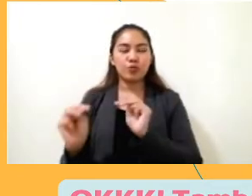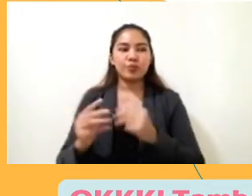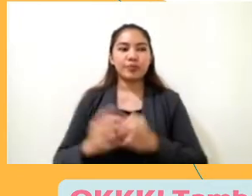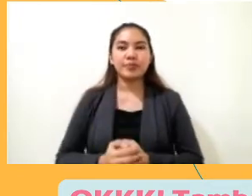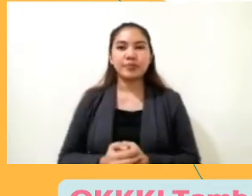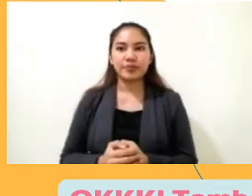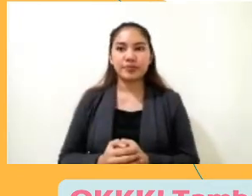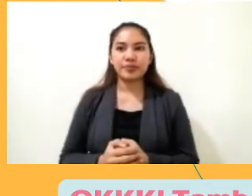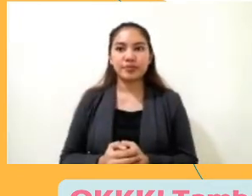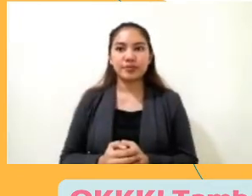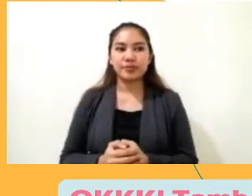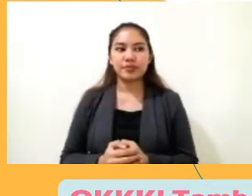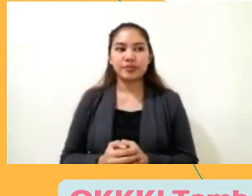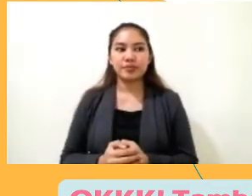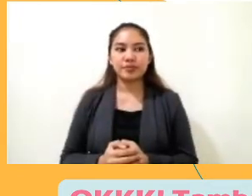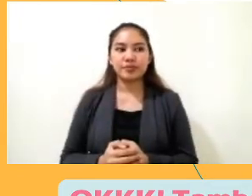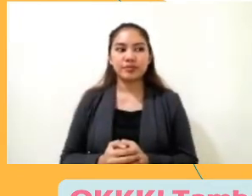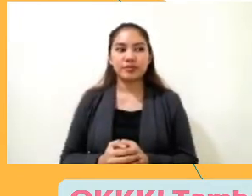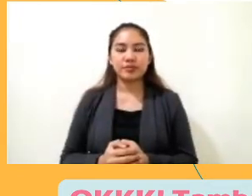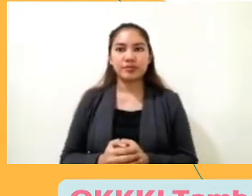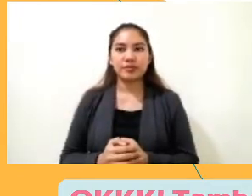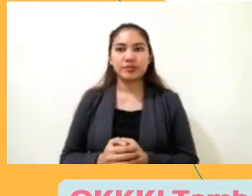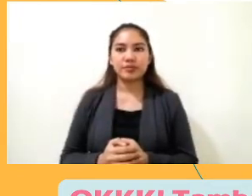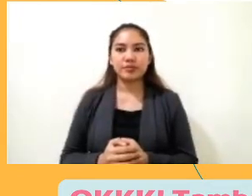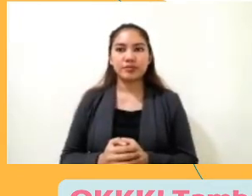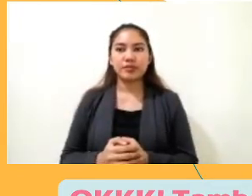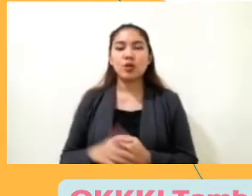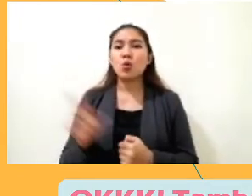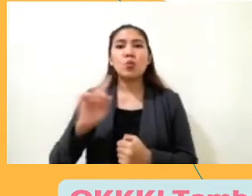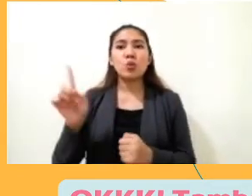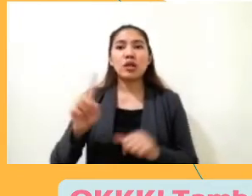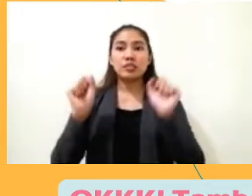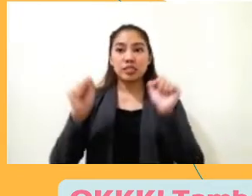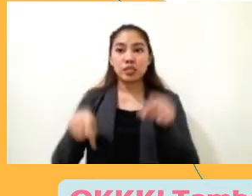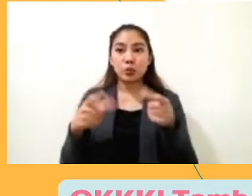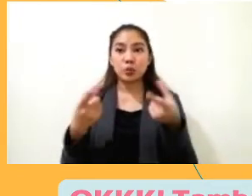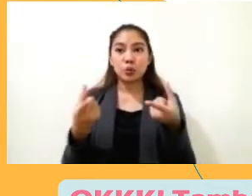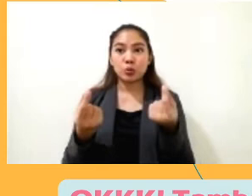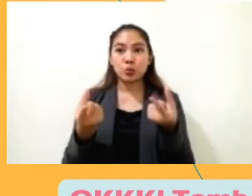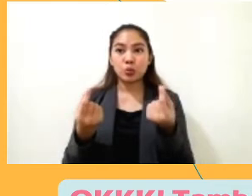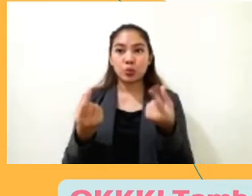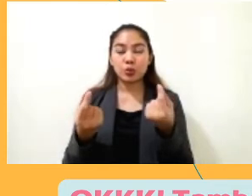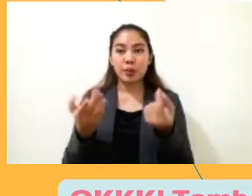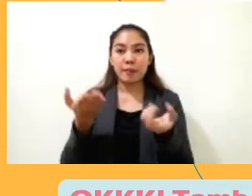Try natin. Ano bang pwede natin gawin? Siguro,